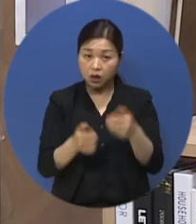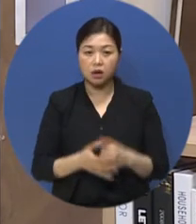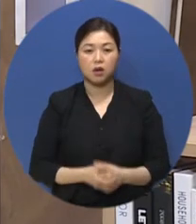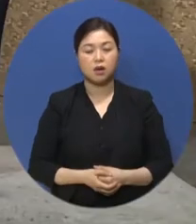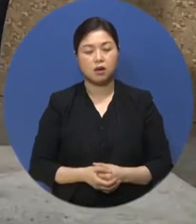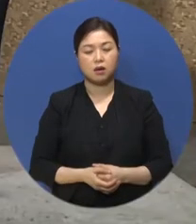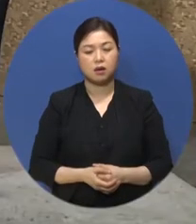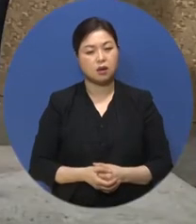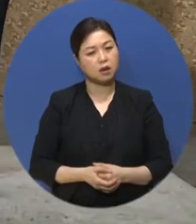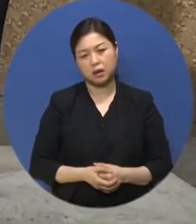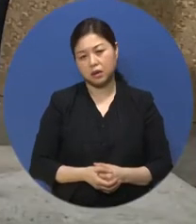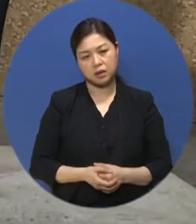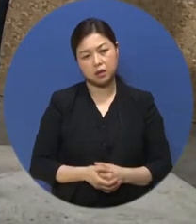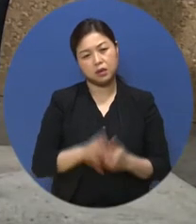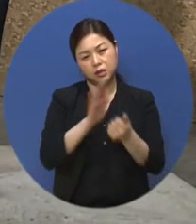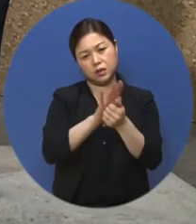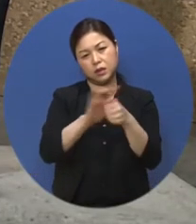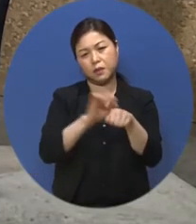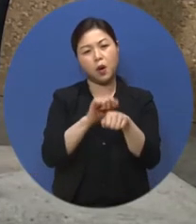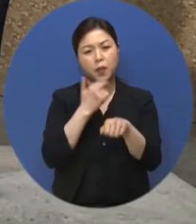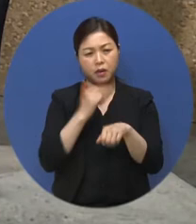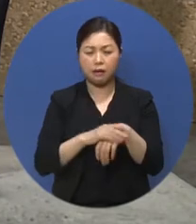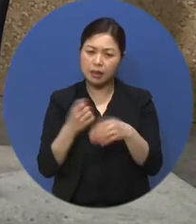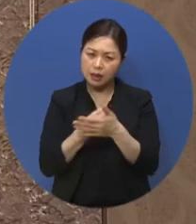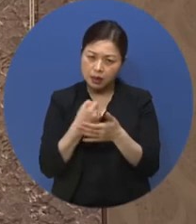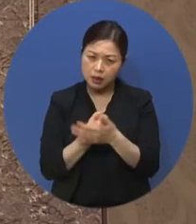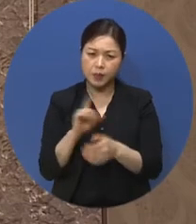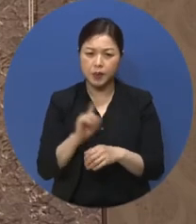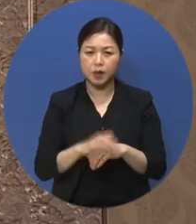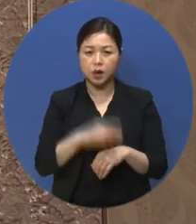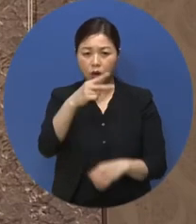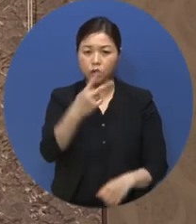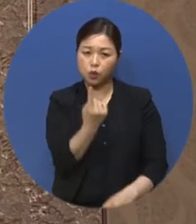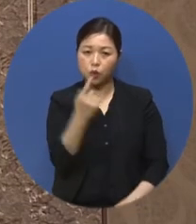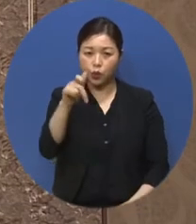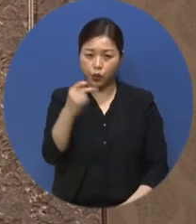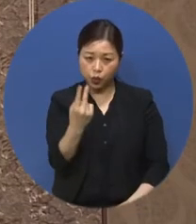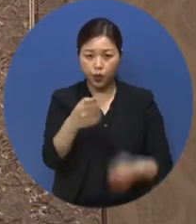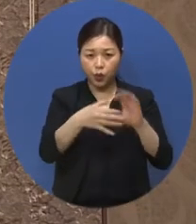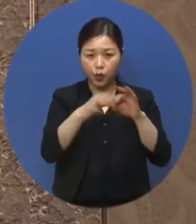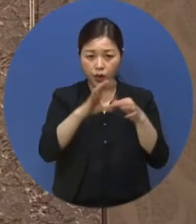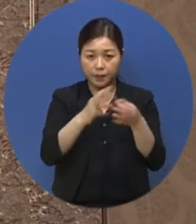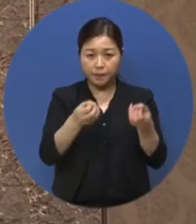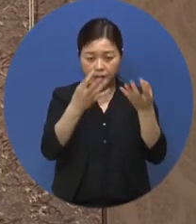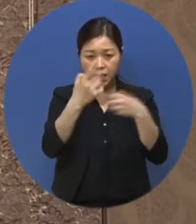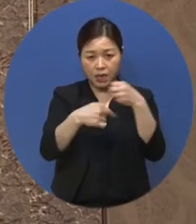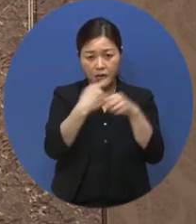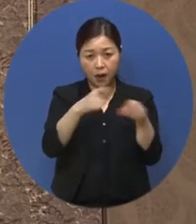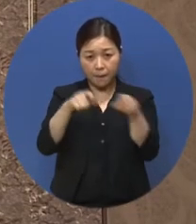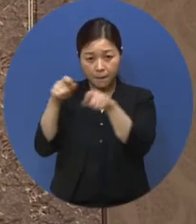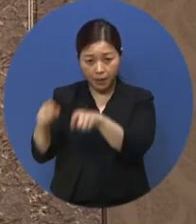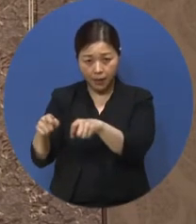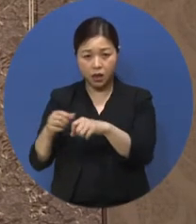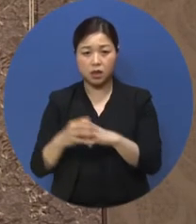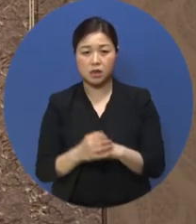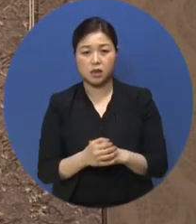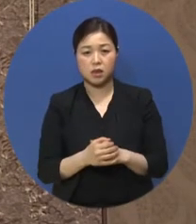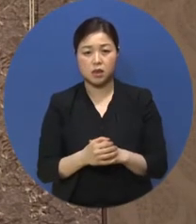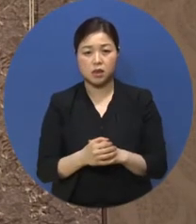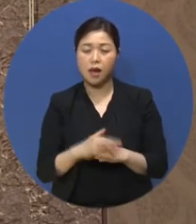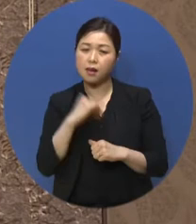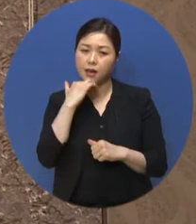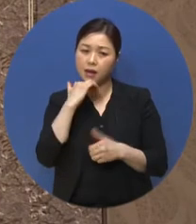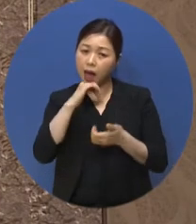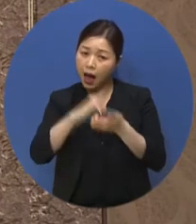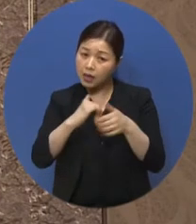있나요? 지원은 없고요. 저희도 이제 그게 안타까운 게 네. 도쿄올림픽이 1년이 연기가 되면 네. 그게 나이 제한 있는 종목도